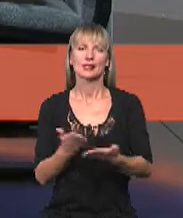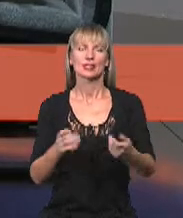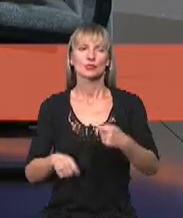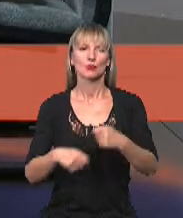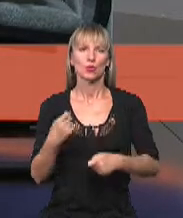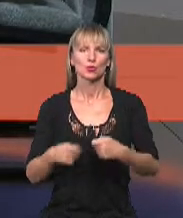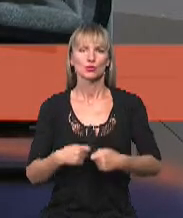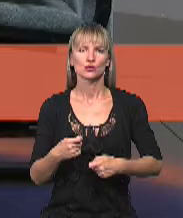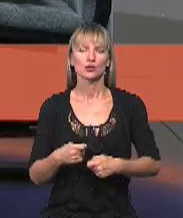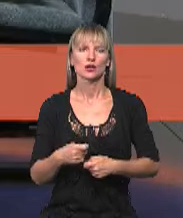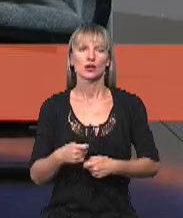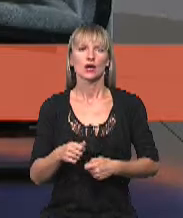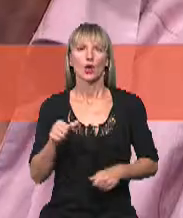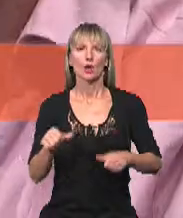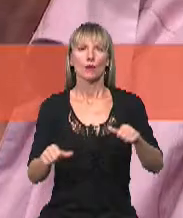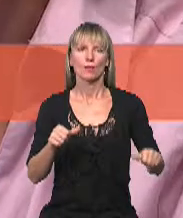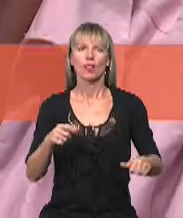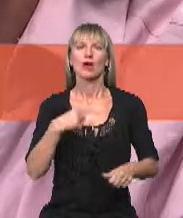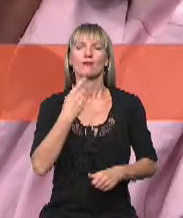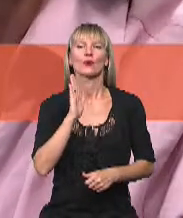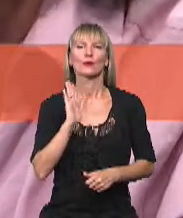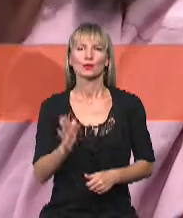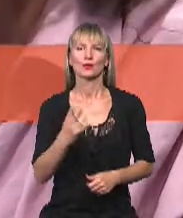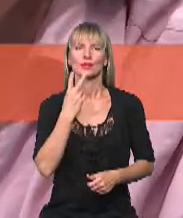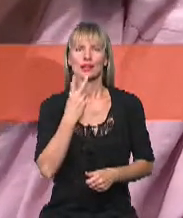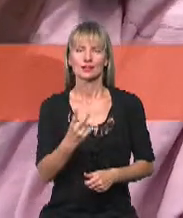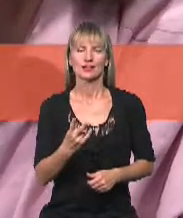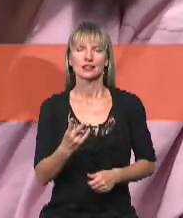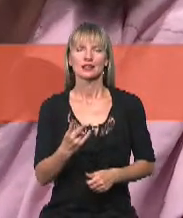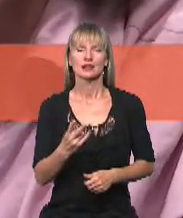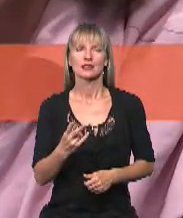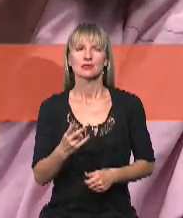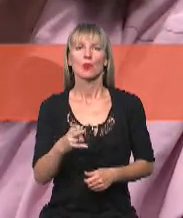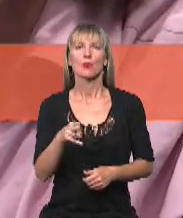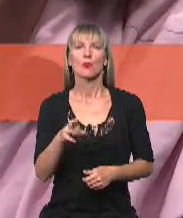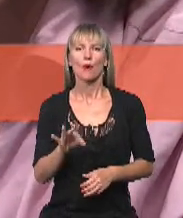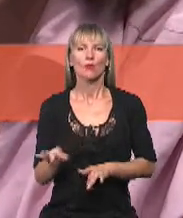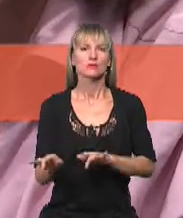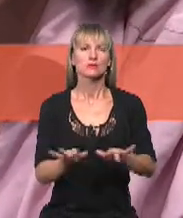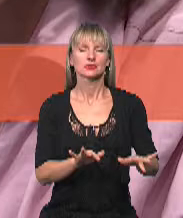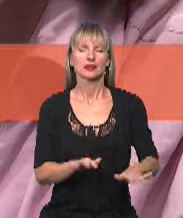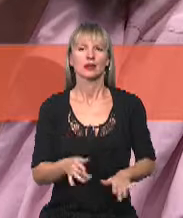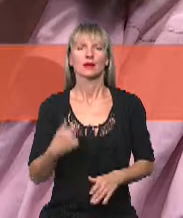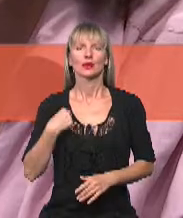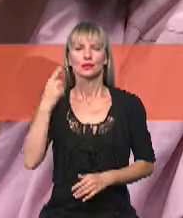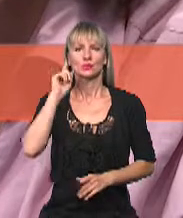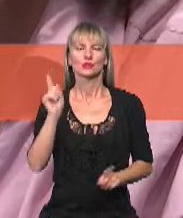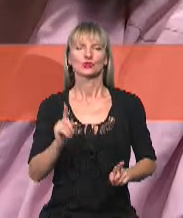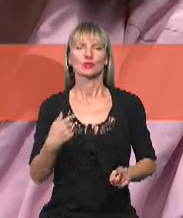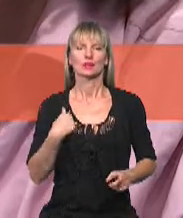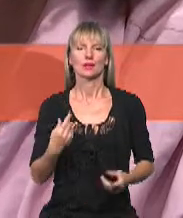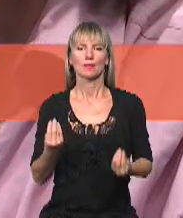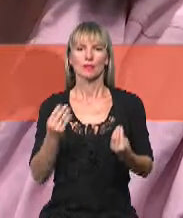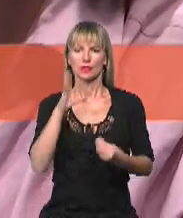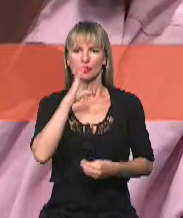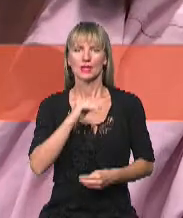зокрема, кнопкодавства. Говорять, будемо дивитися, що будемо дивитися по діях, безумовно, але ми сподіваємося, що нам вдасться